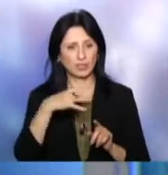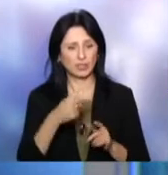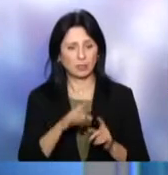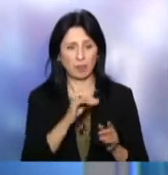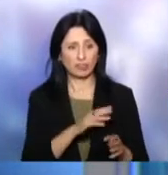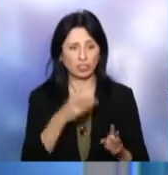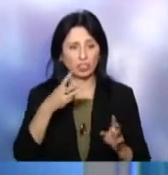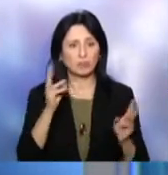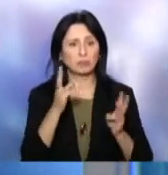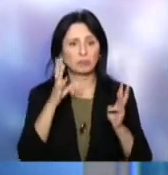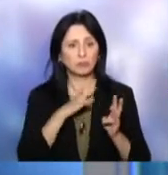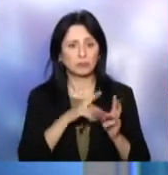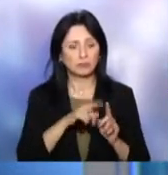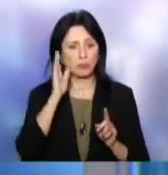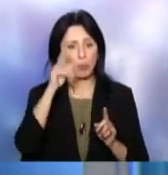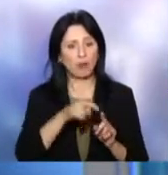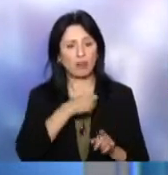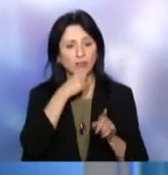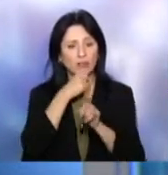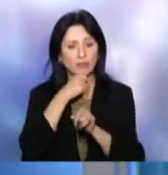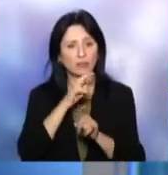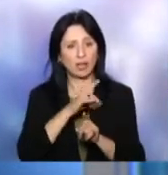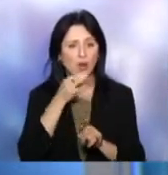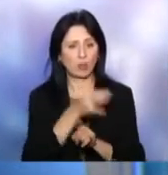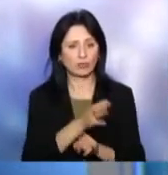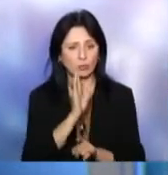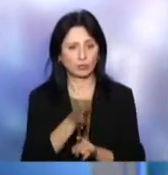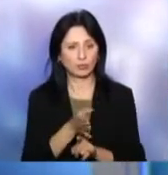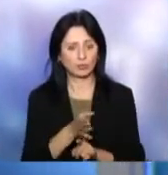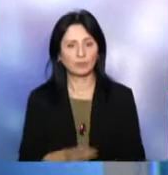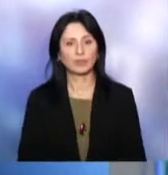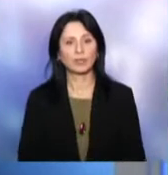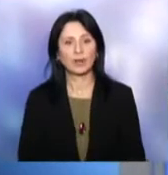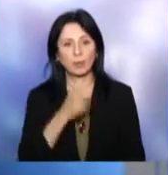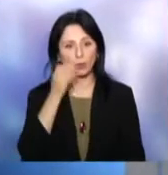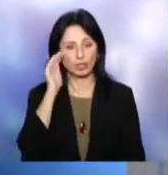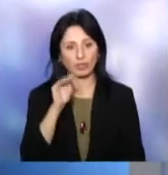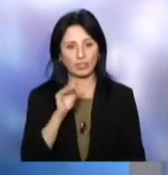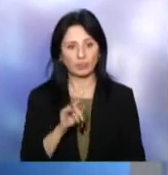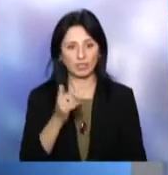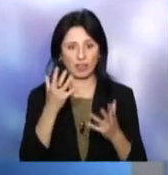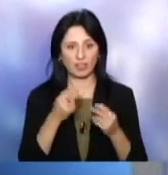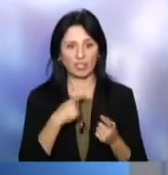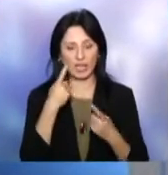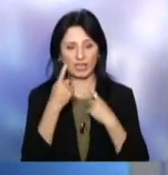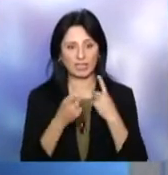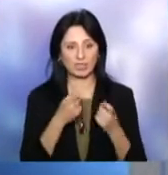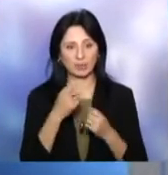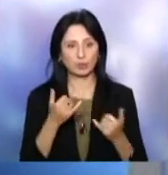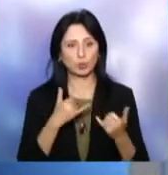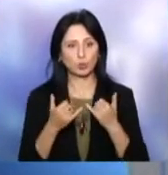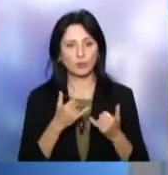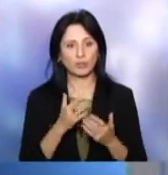თუ ჩვენ ეს გადავაჭარბეთ, შეიძლება ხანდაზმულობაში გვექცეს პრობლემა. მაყურებელს შევახსენებ, რომ დღევანდელი ჩვენი გადაცემის